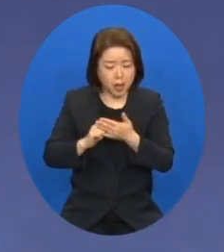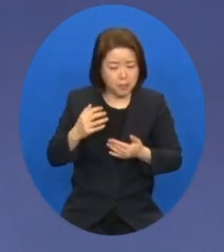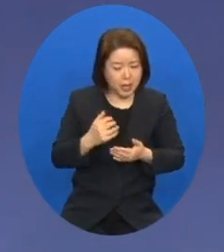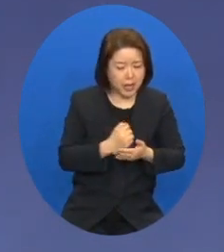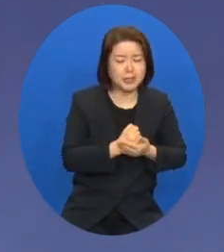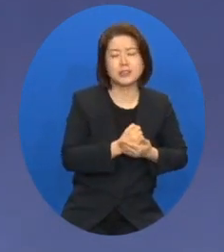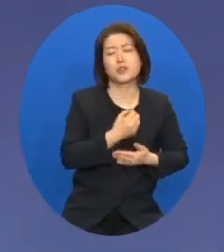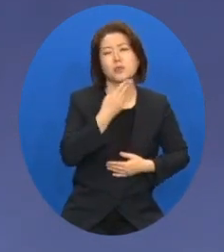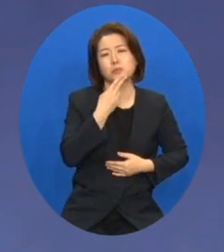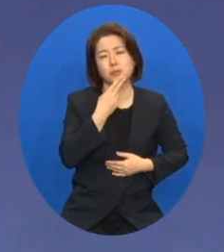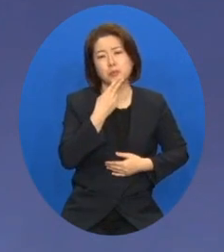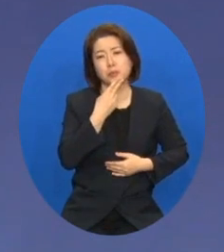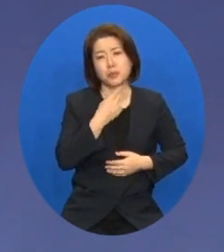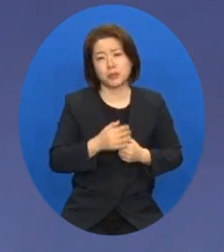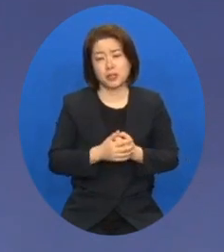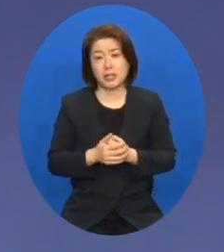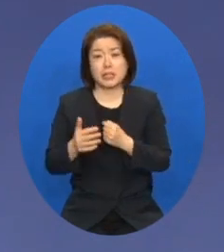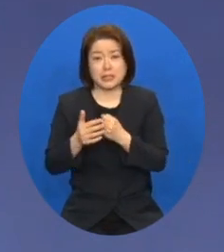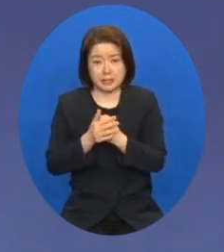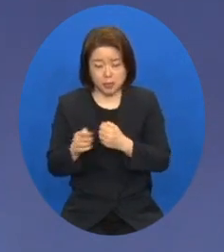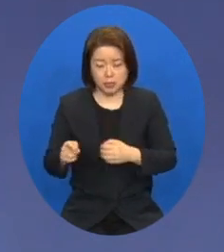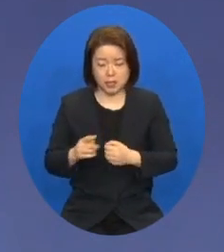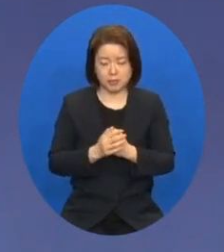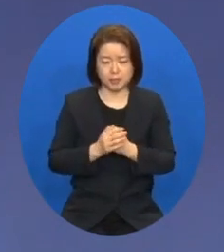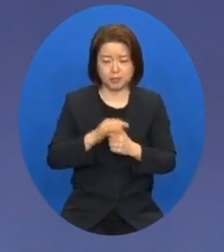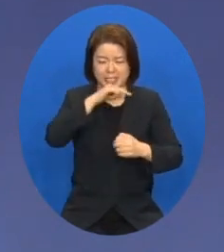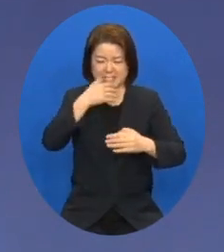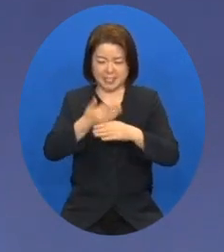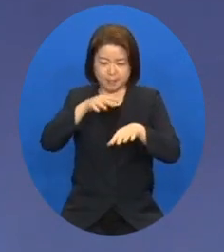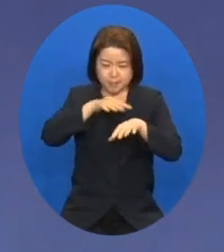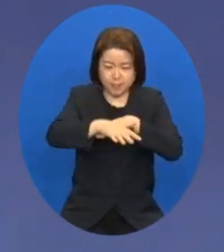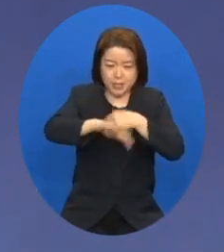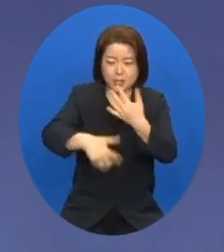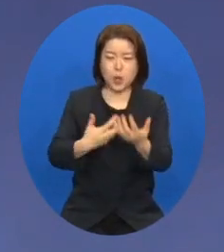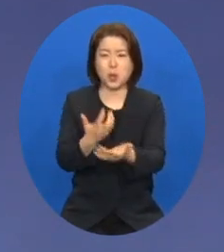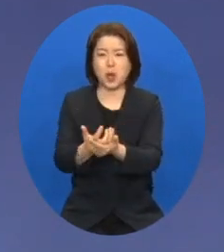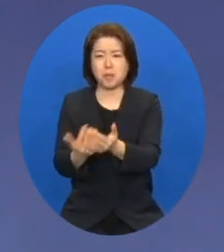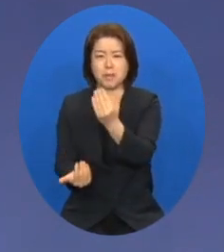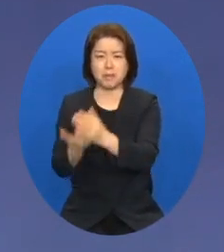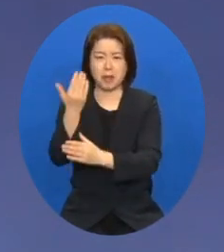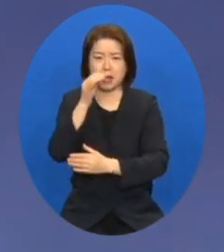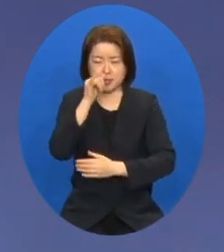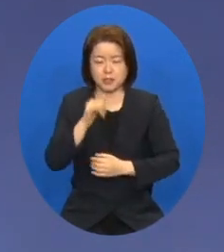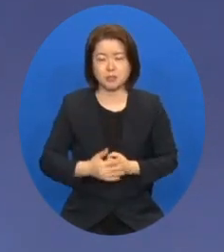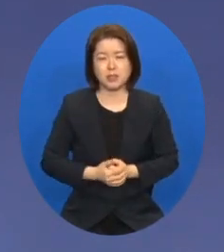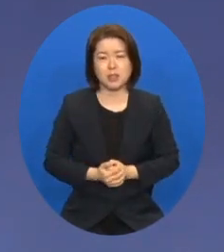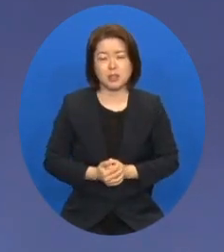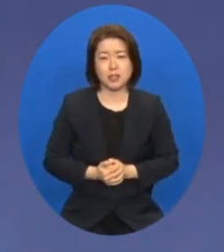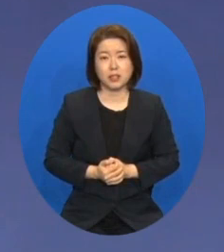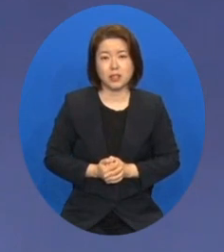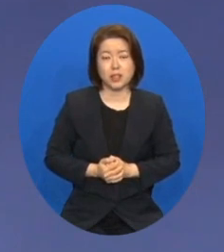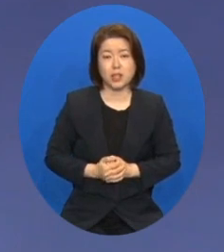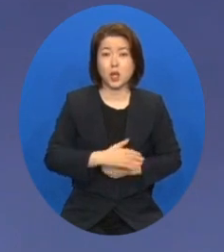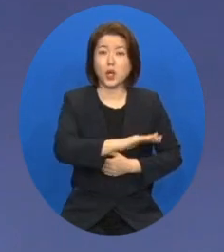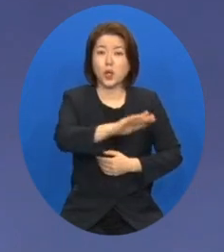거죠 그러다가 공산 혁명이 일어나게 된 겁니다 우리가